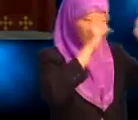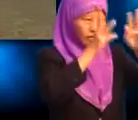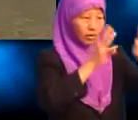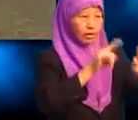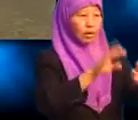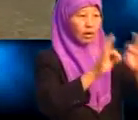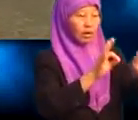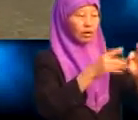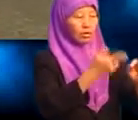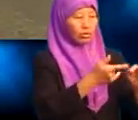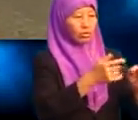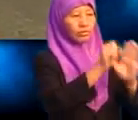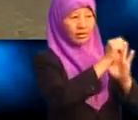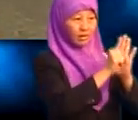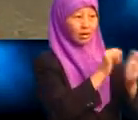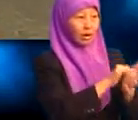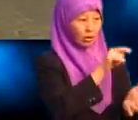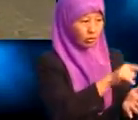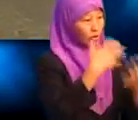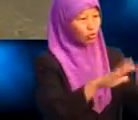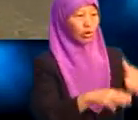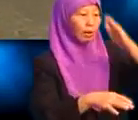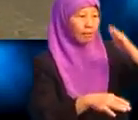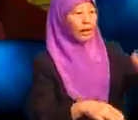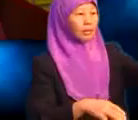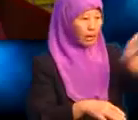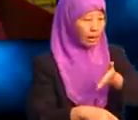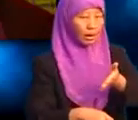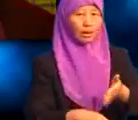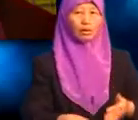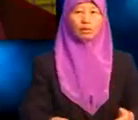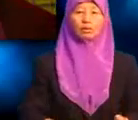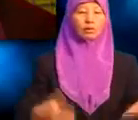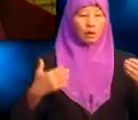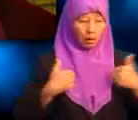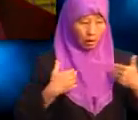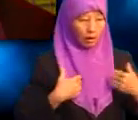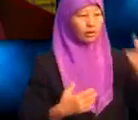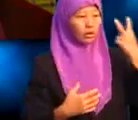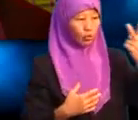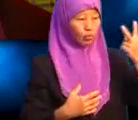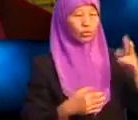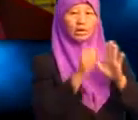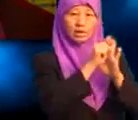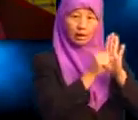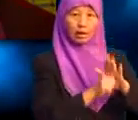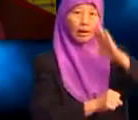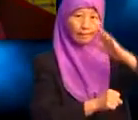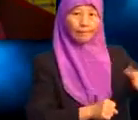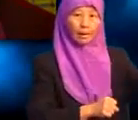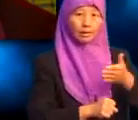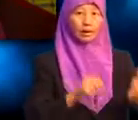ni. Macam mana pula tu, Tok Ki? Ada 2 syarat untuk gugur wajib zakat ke atas